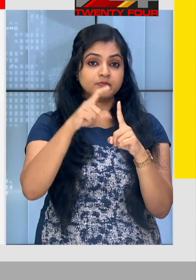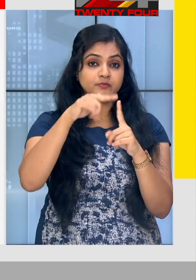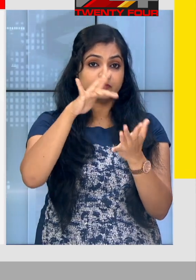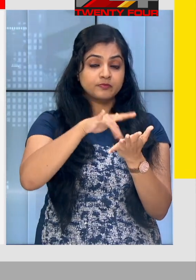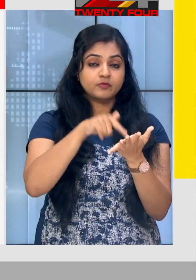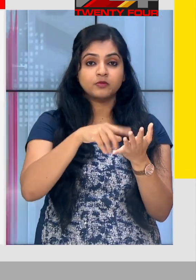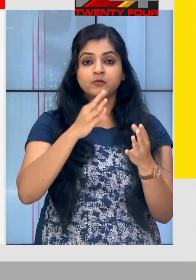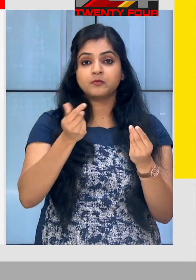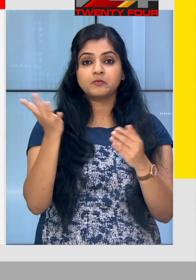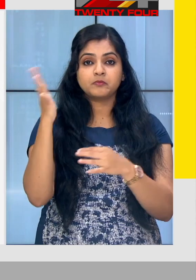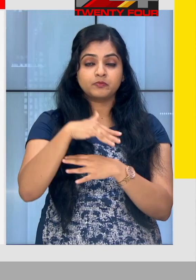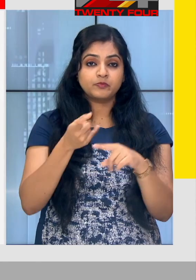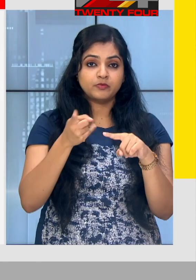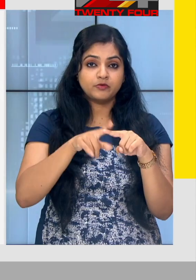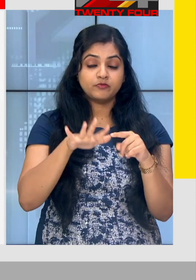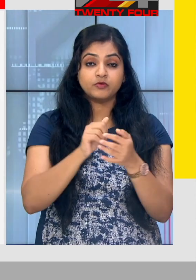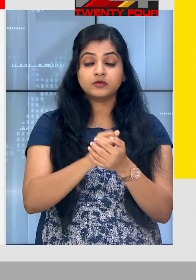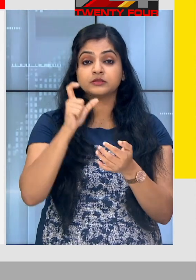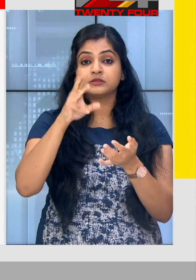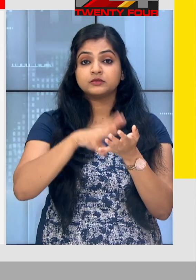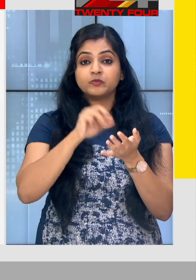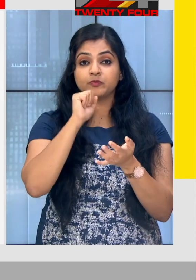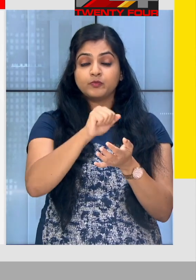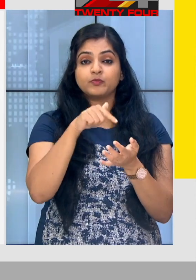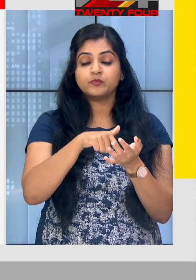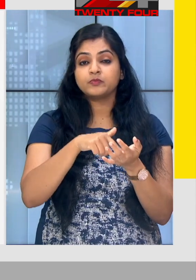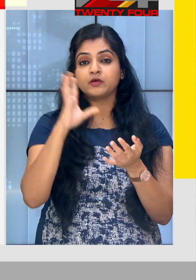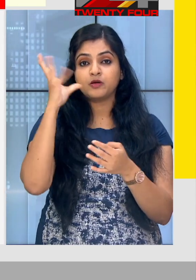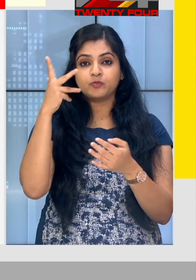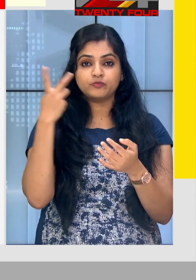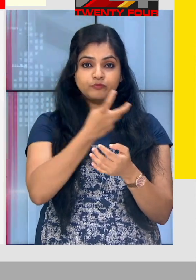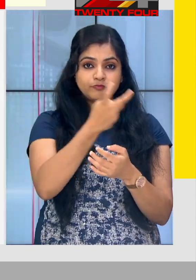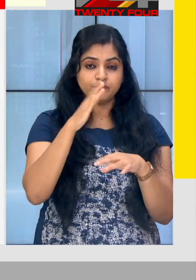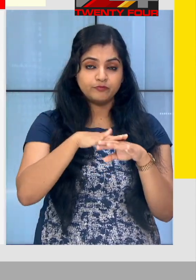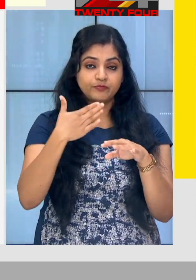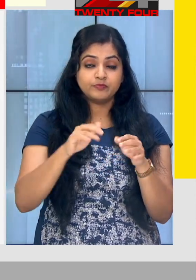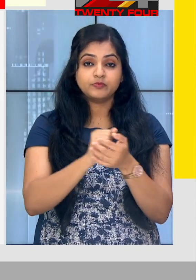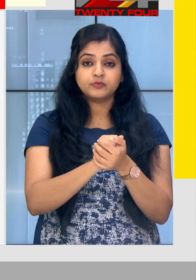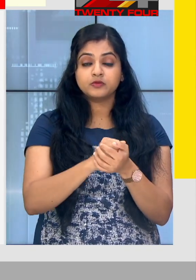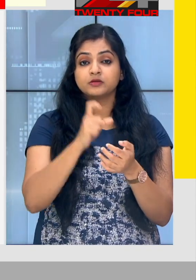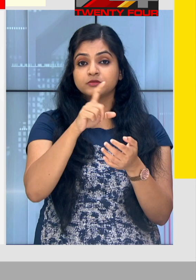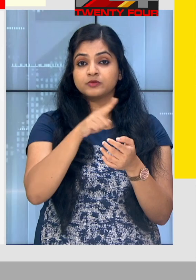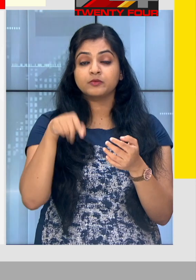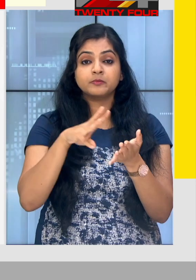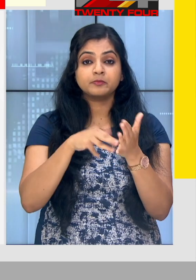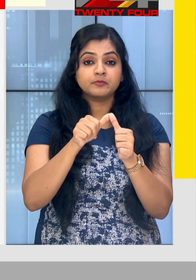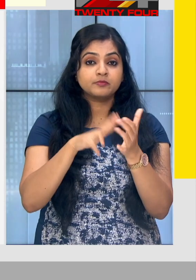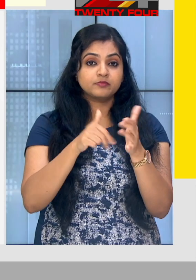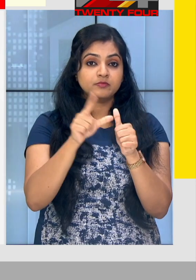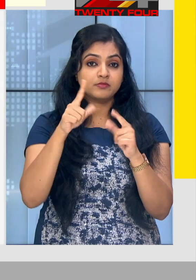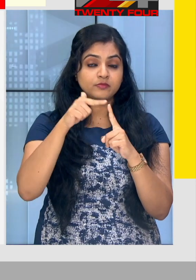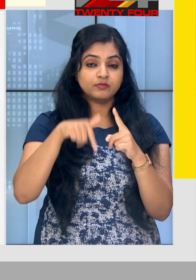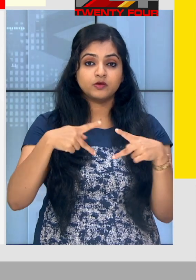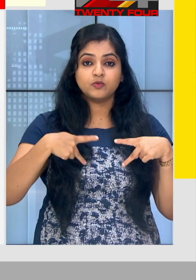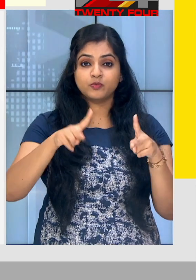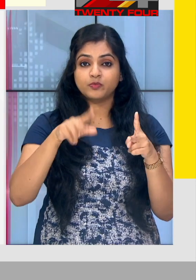പ്രളയബാധിത പ്രദേശങ്ങളിൽ മുഖ്യമന്ത്രിയുടെ നേതൃത്വത്തിൽ ആകാശ നിരീക്ഷണം നടത്തി. ചണ്ഡീഗഡ് മണാലി ദേശീയപാത അടച്ചു. നിതിൻ